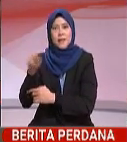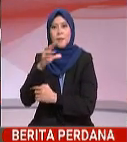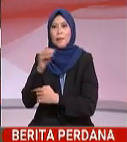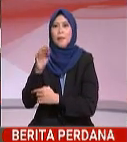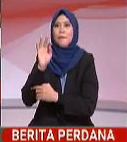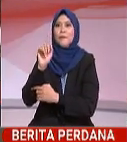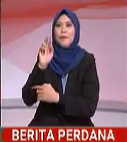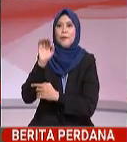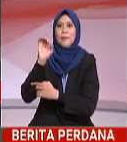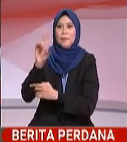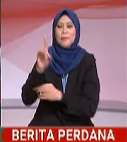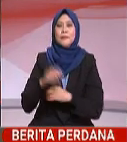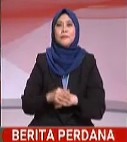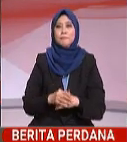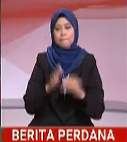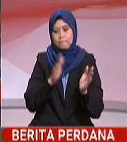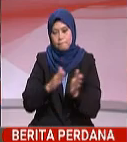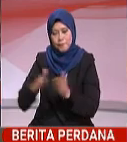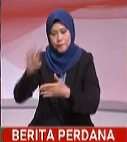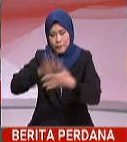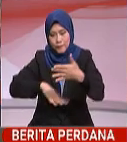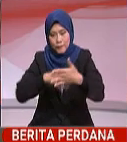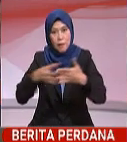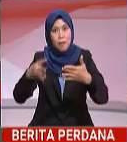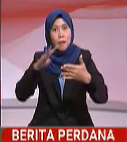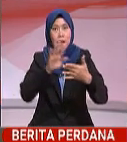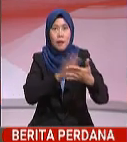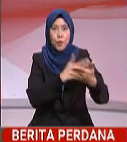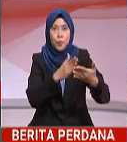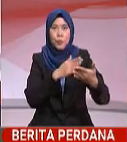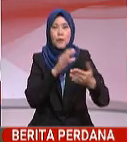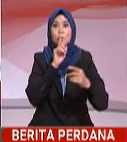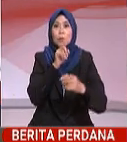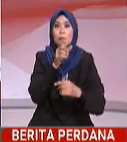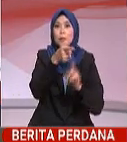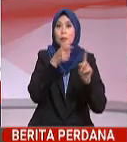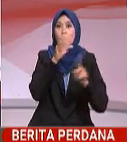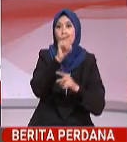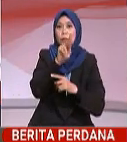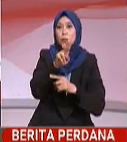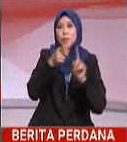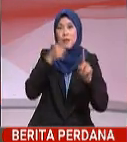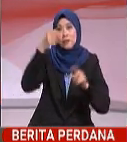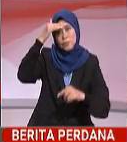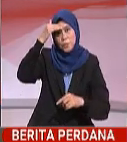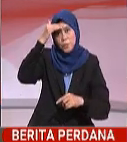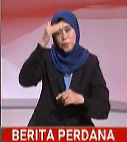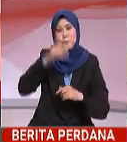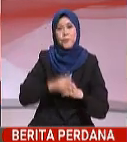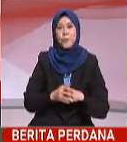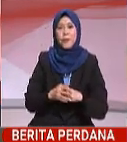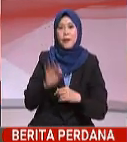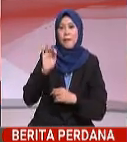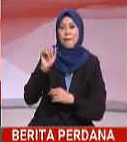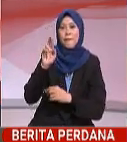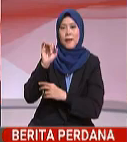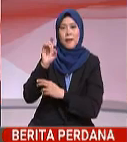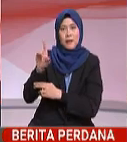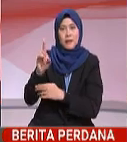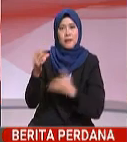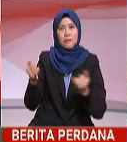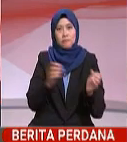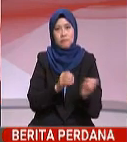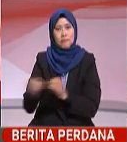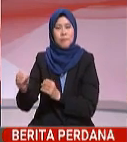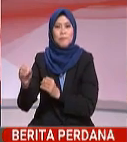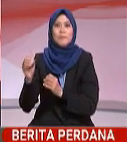sendiri. Manakala susunan lagu sepenuhnya oleh Mahathir yang merupakan OKU dari Johor. Selain menyanyi, Farid juga sibuk mengendalikan